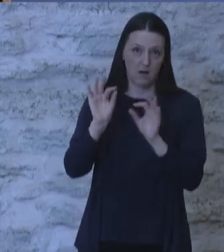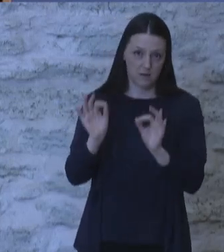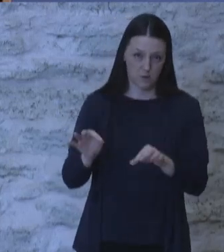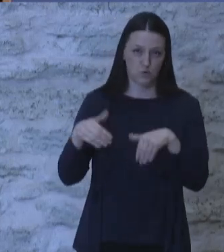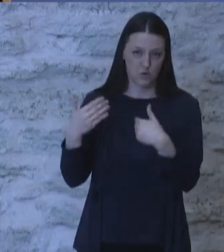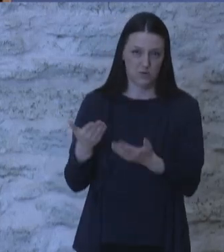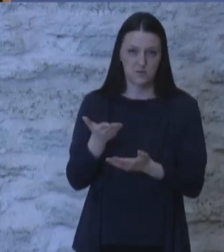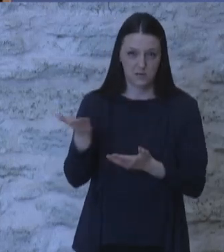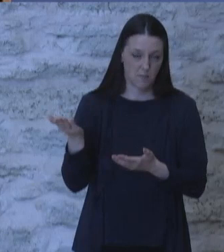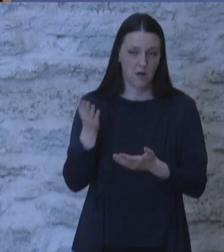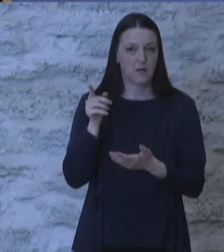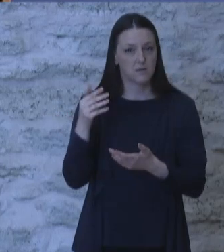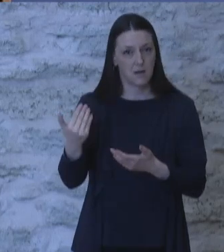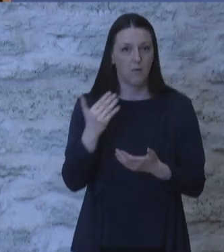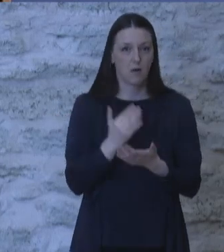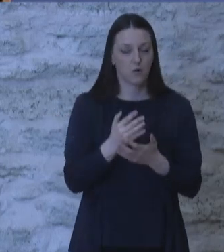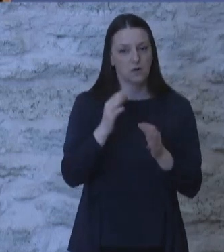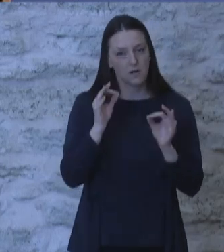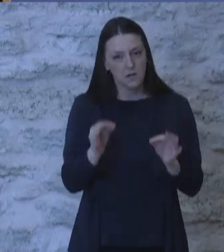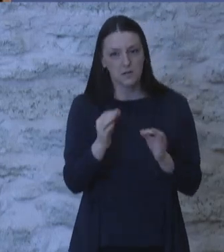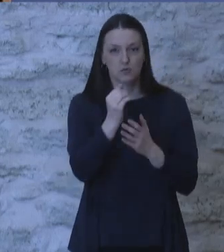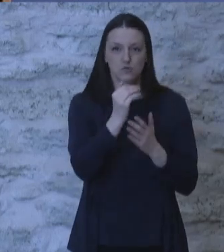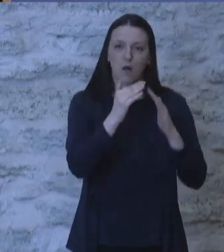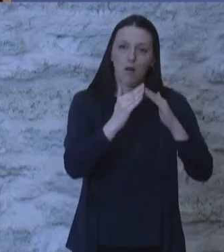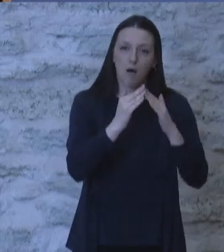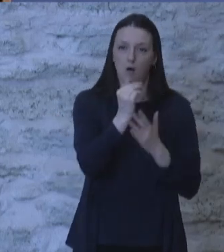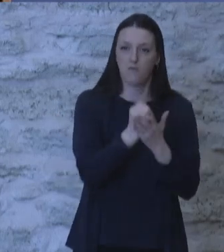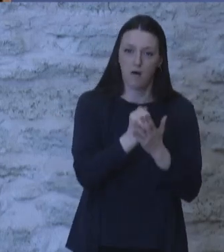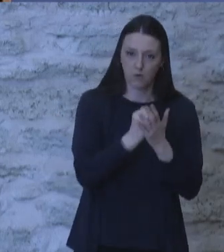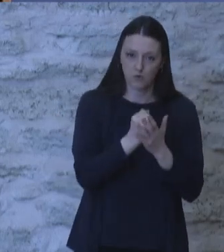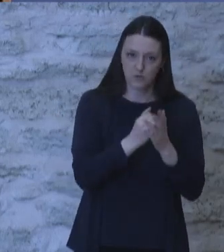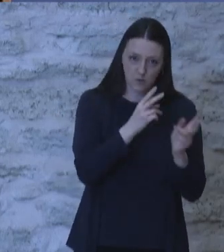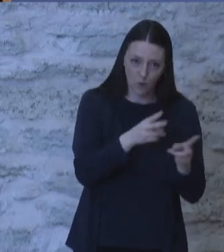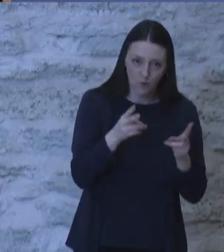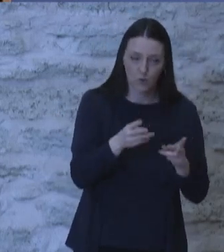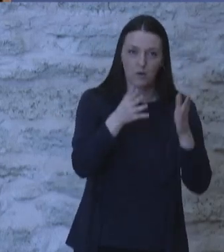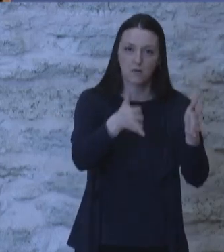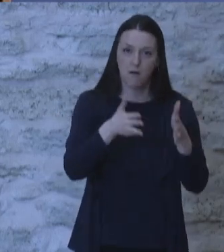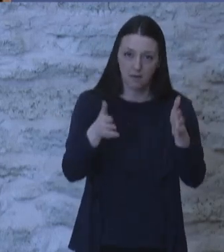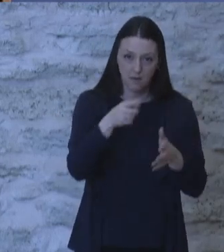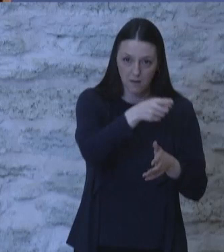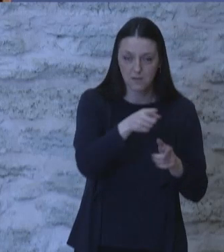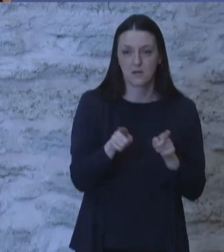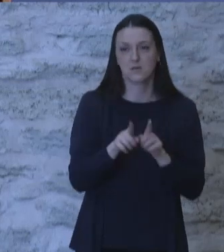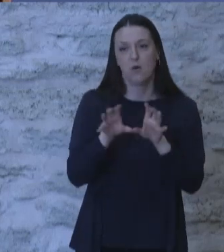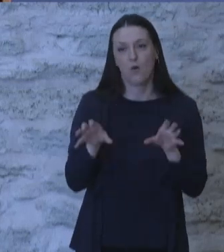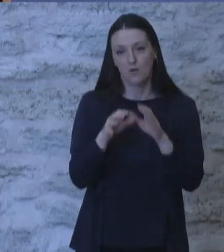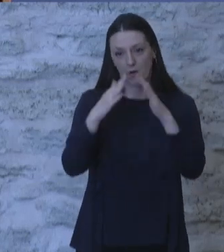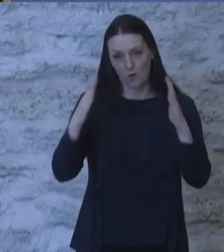üle ja saada infot hangetest ja laovarudest nii haiglates kui ka hooldekodudes.